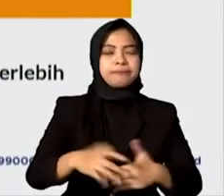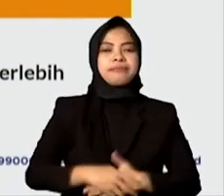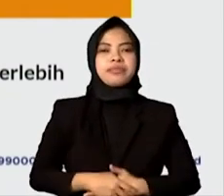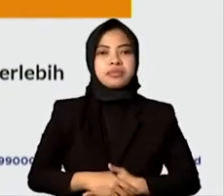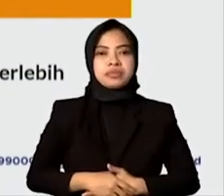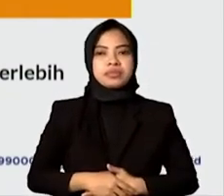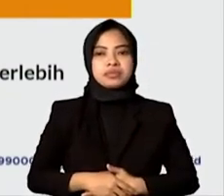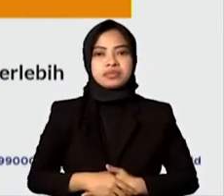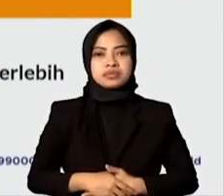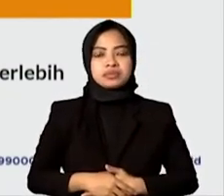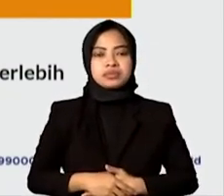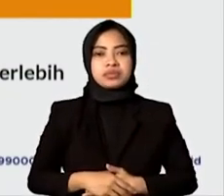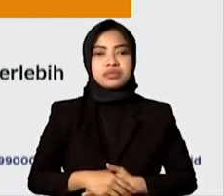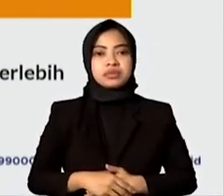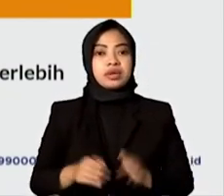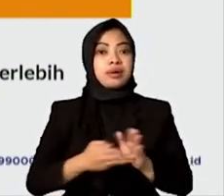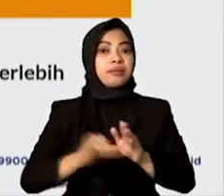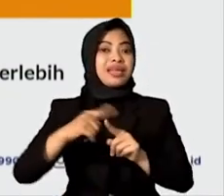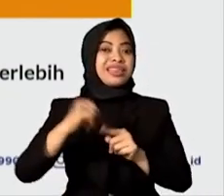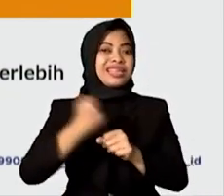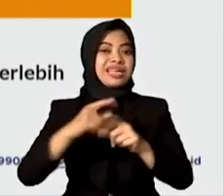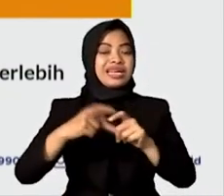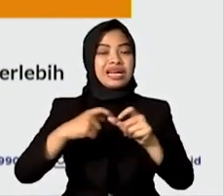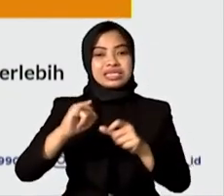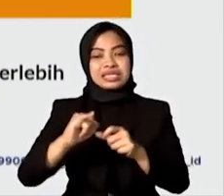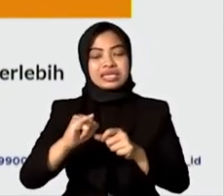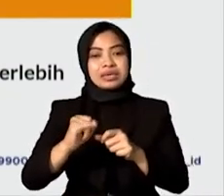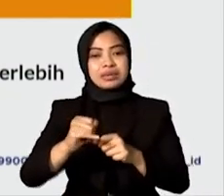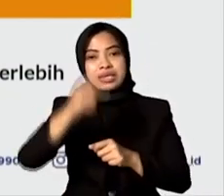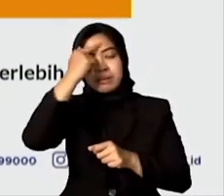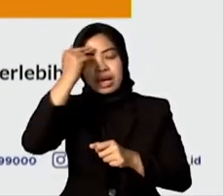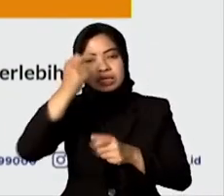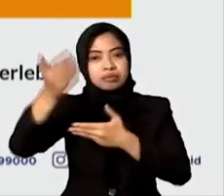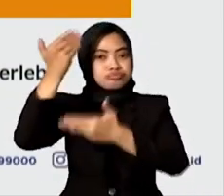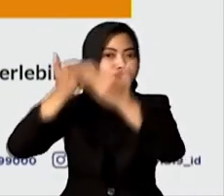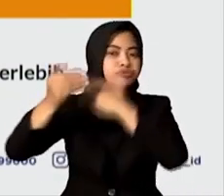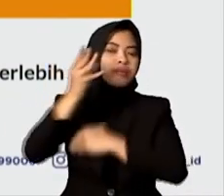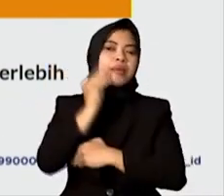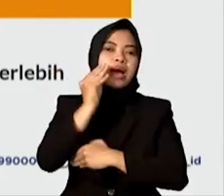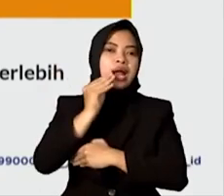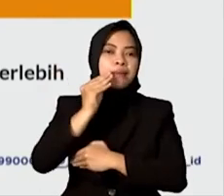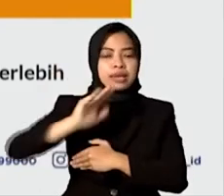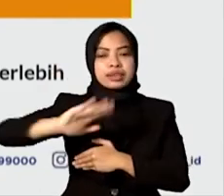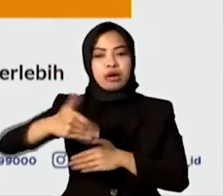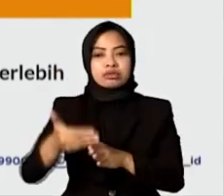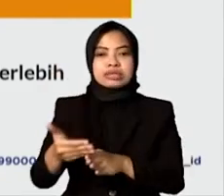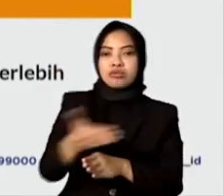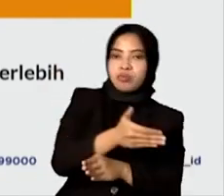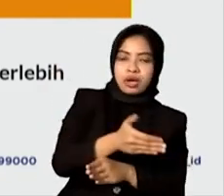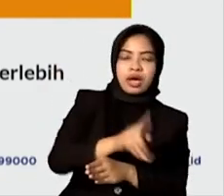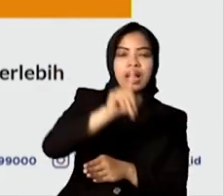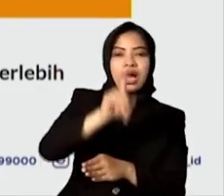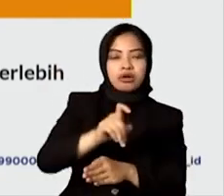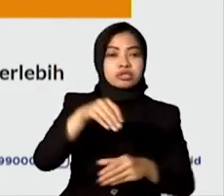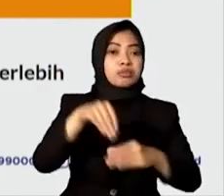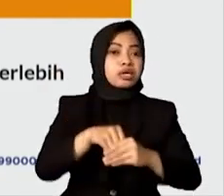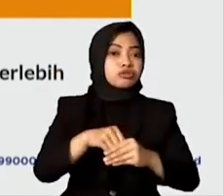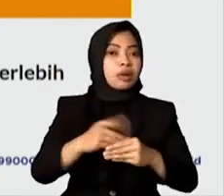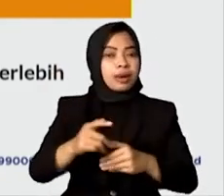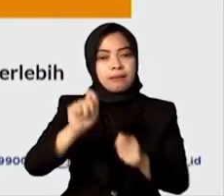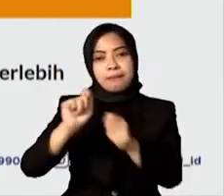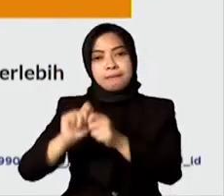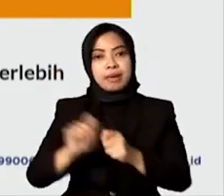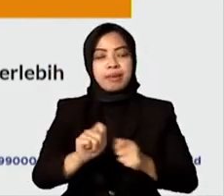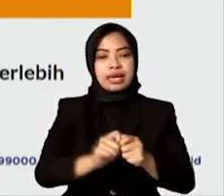mitigasi yang dapat dilakukan berkaca pada pengalaman menghadapi bencana alam pada tahun yang lalu itu meliputi